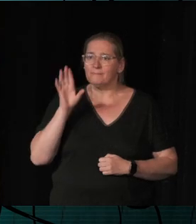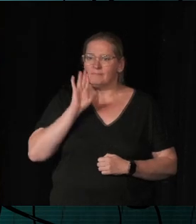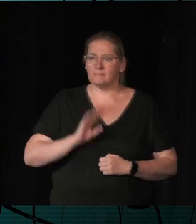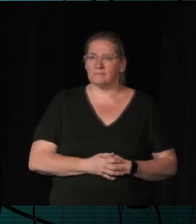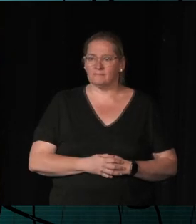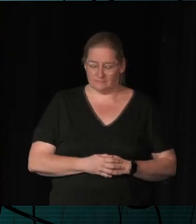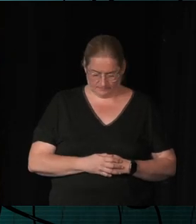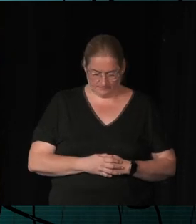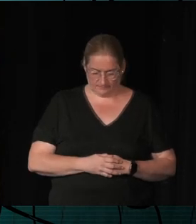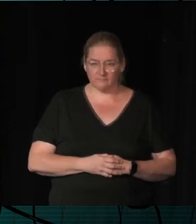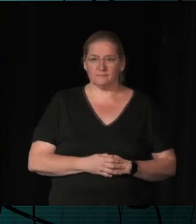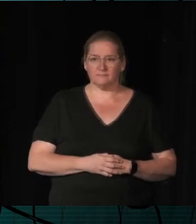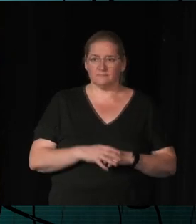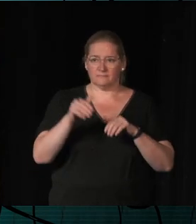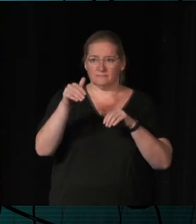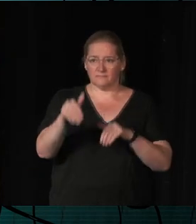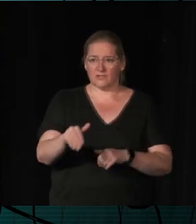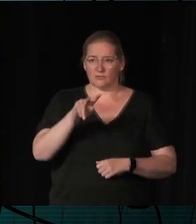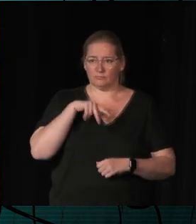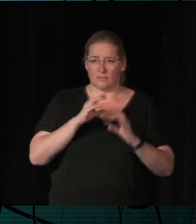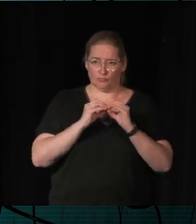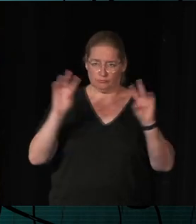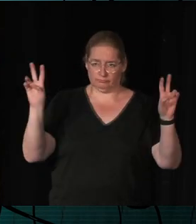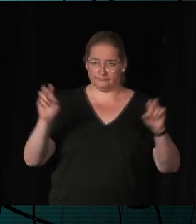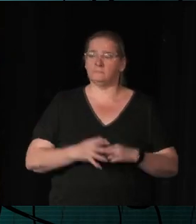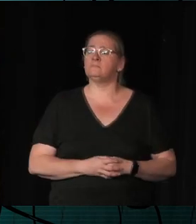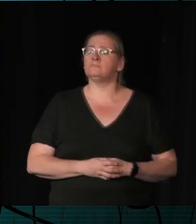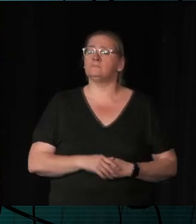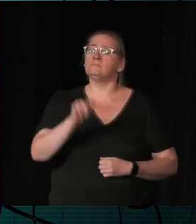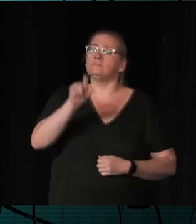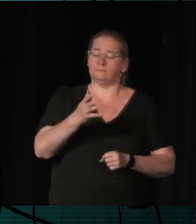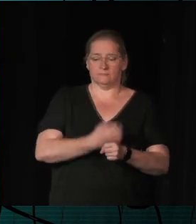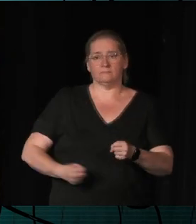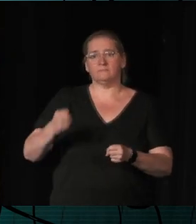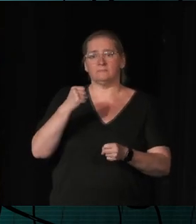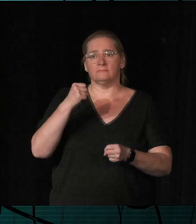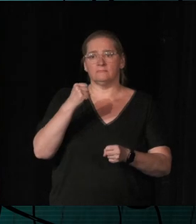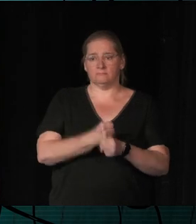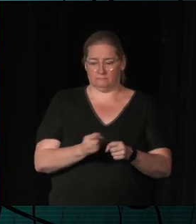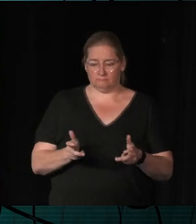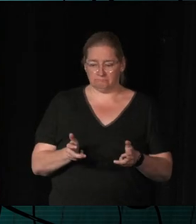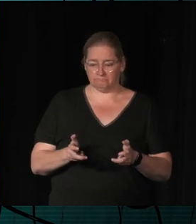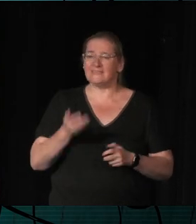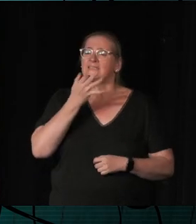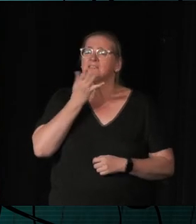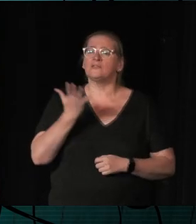plaît. En termes à mon amour. Et donc, justement, le game designer disait que... Il n'avait pas